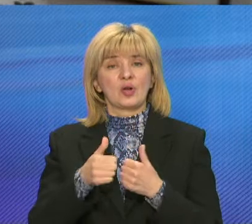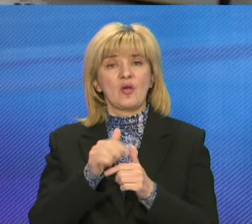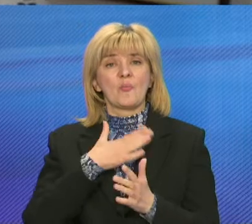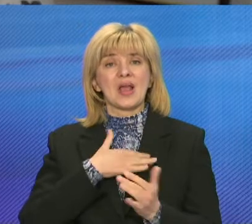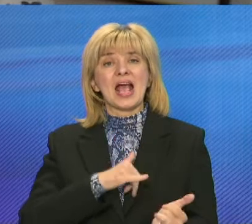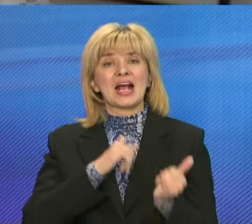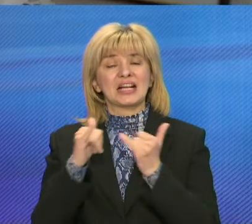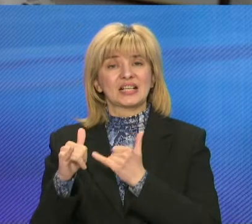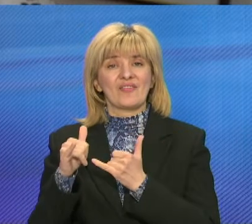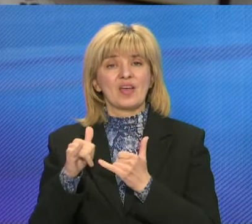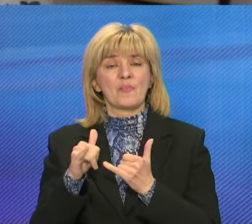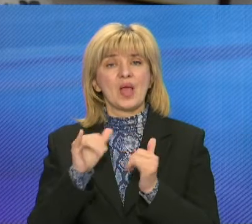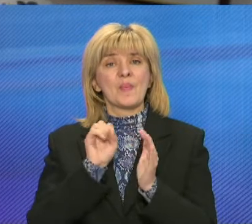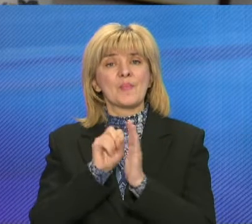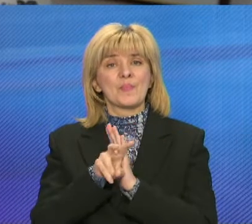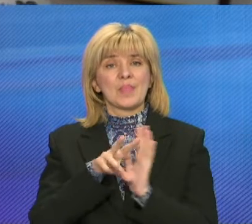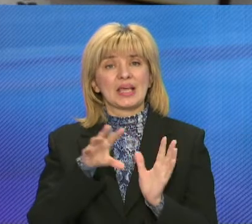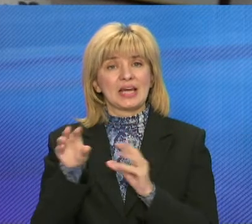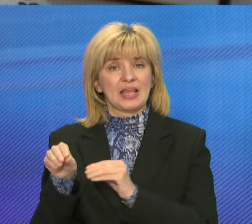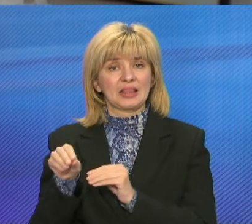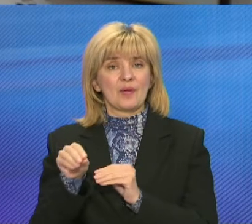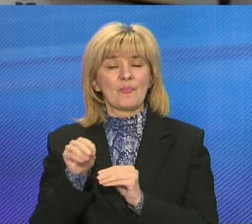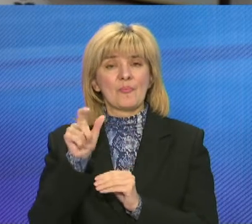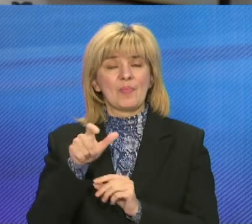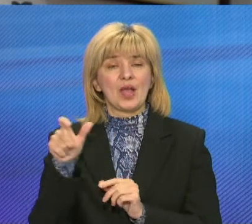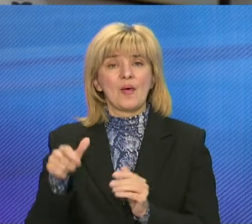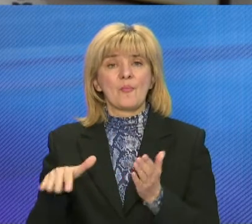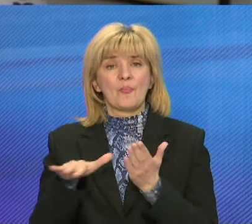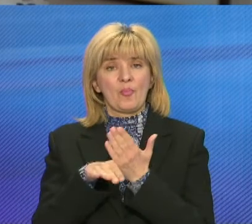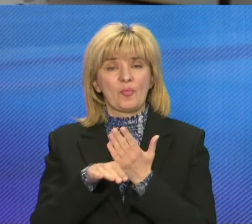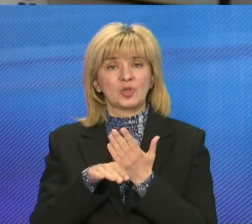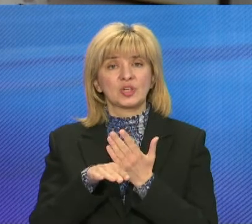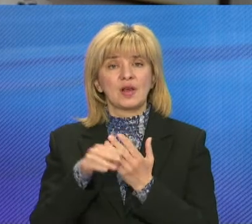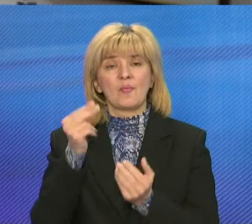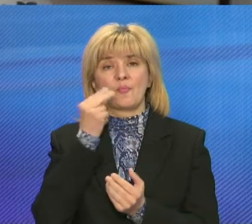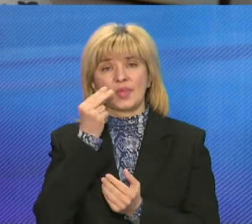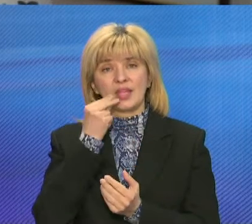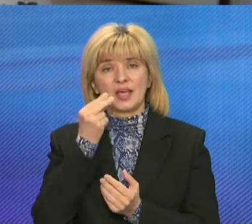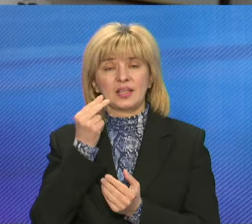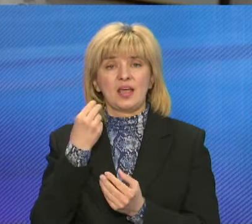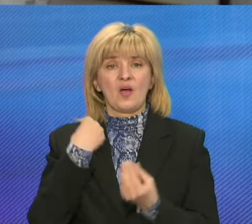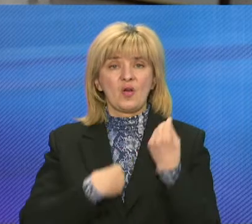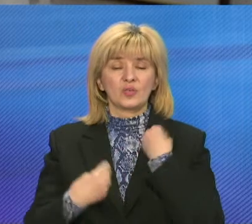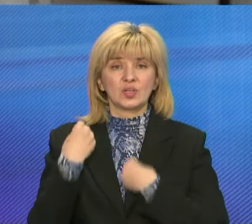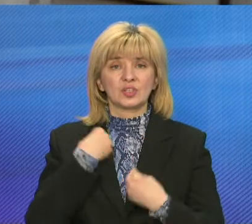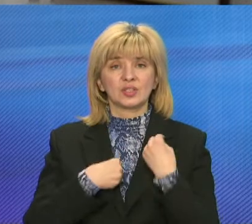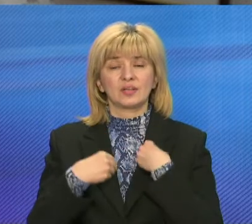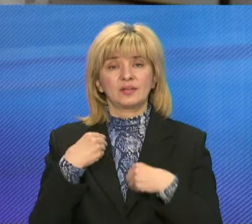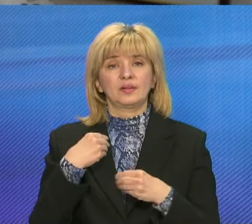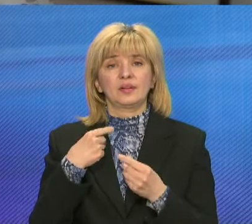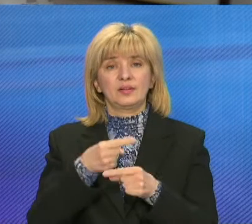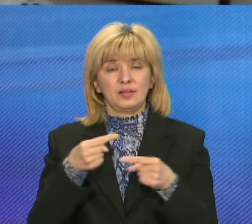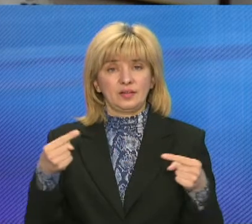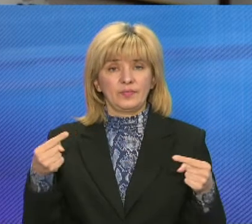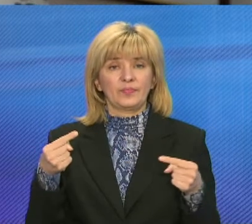поддержку в виде продуктов питания, средств гигиены, одежды необходимой. Ну, это на первоначальном этапе. В